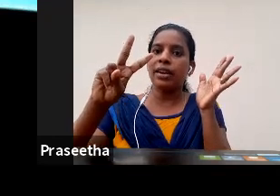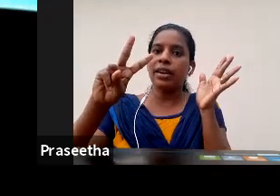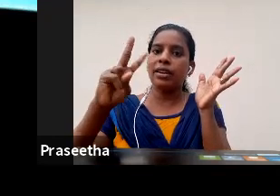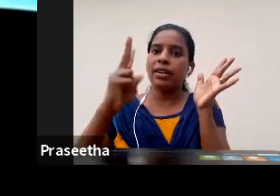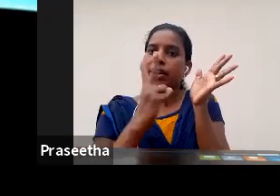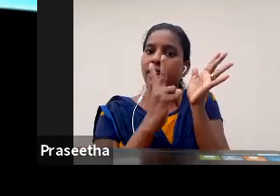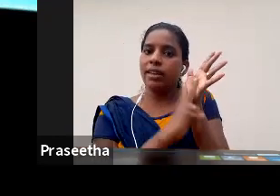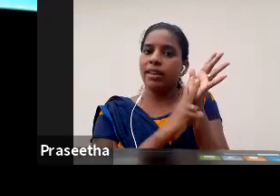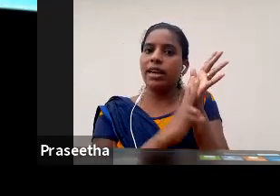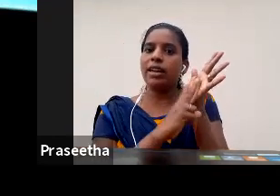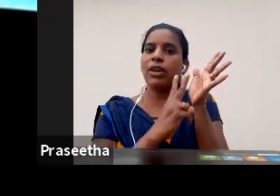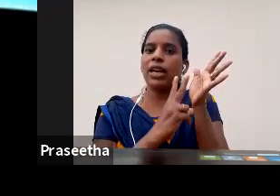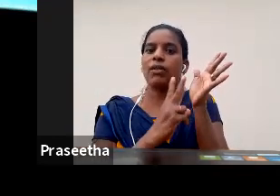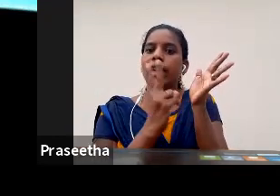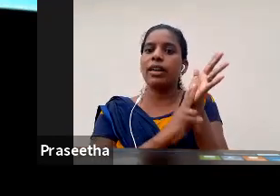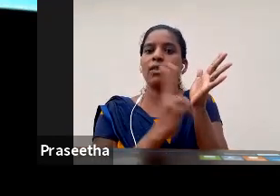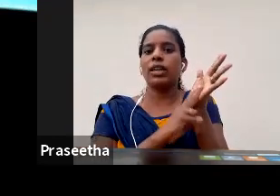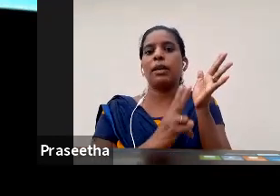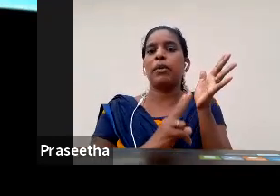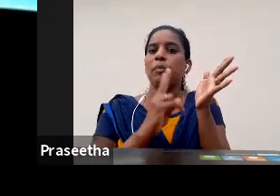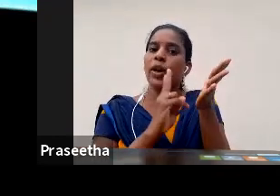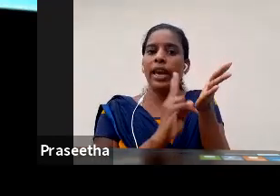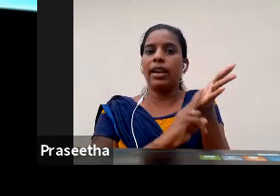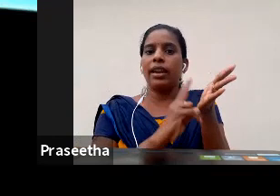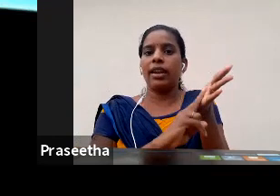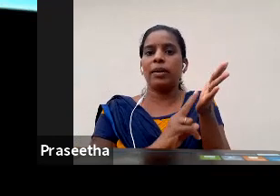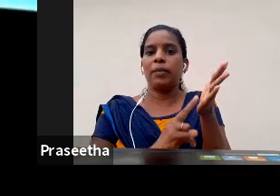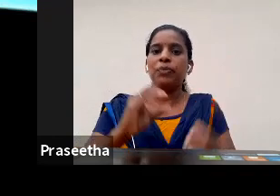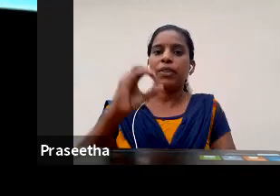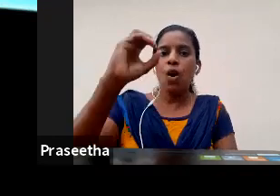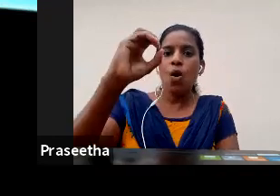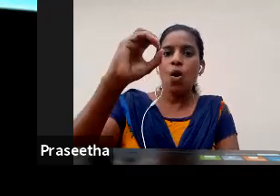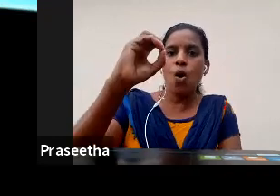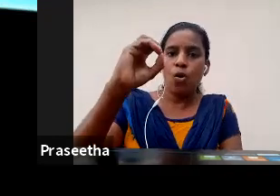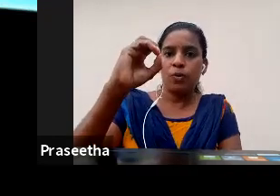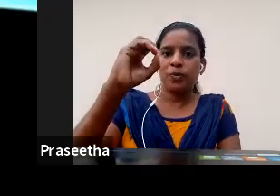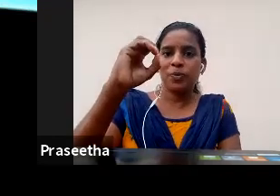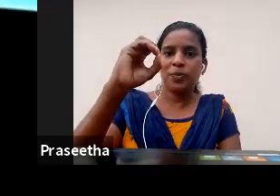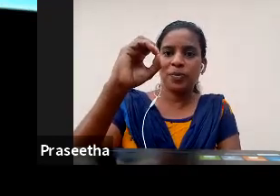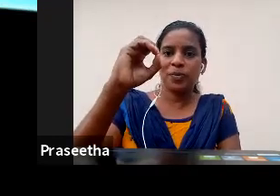കുറച്ചതാണ് എൻ. രണ്ട് വിരൽ അവിടെ രണ്ട് തവണ ടാപ്പ് ചെയ്യുമ്പോ എൻ. ഓ,